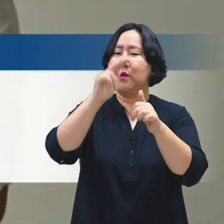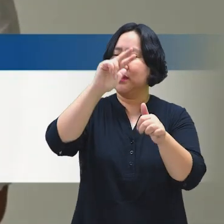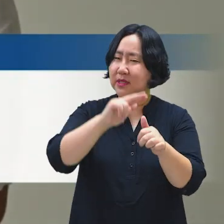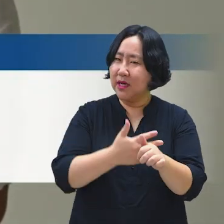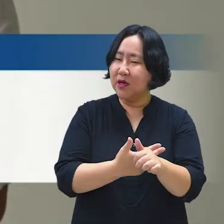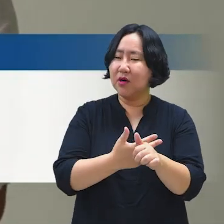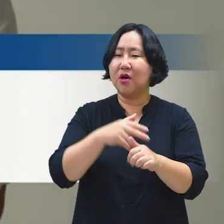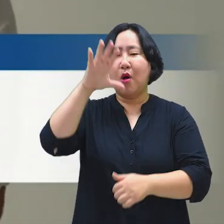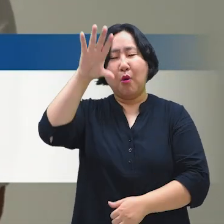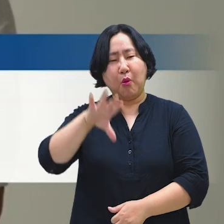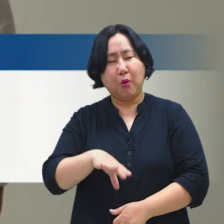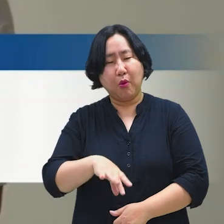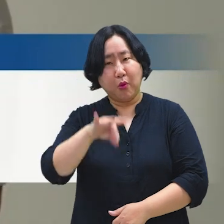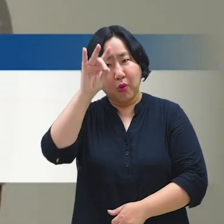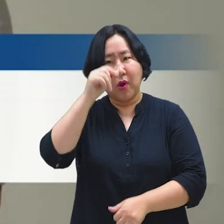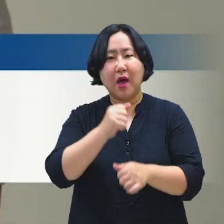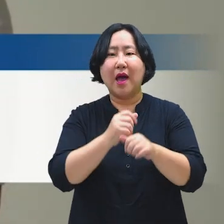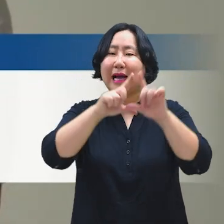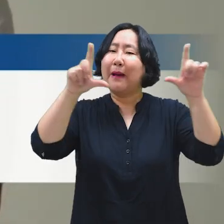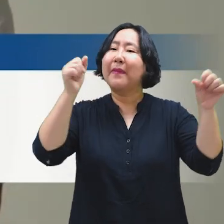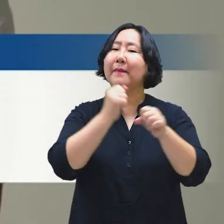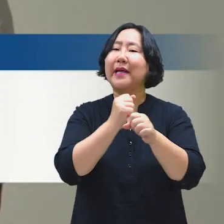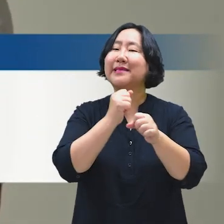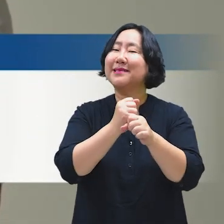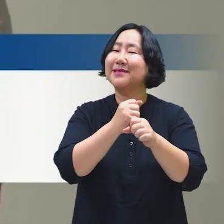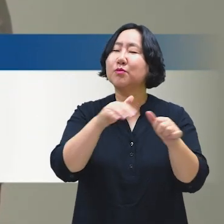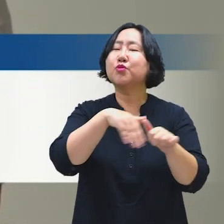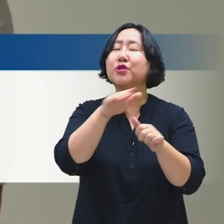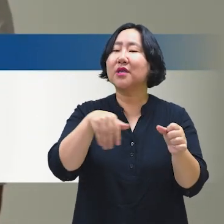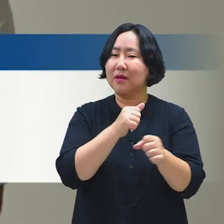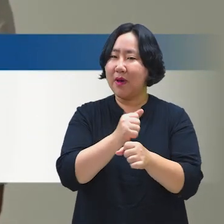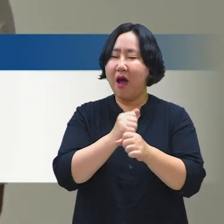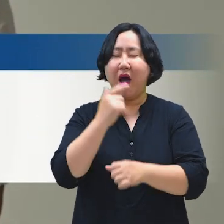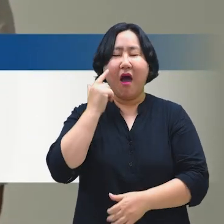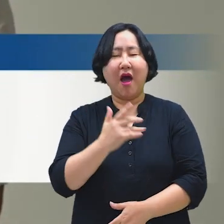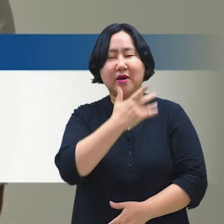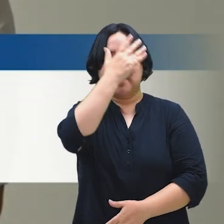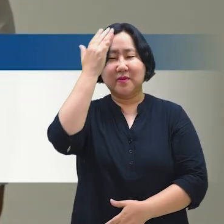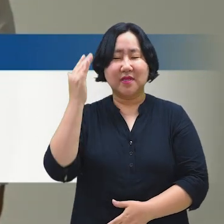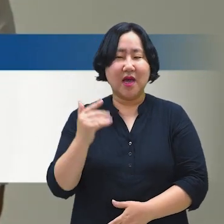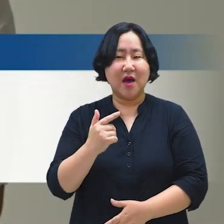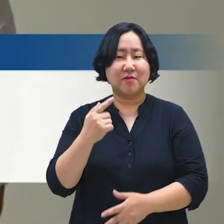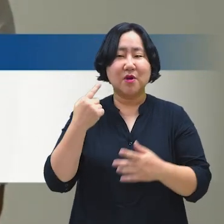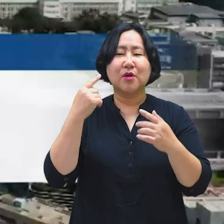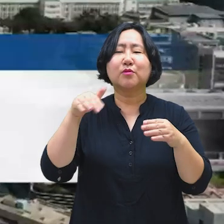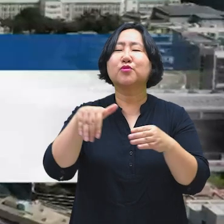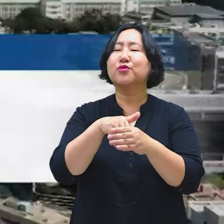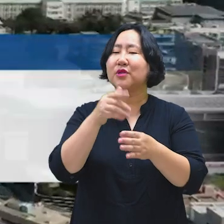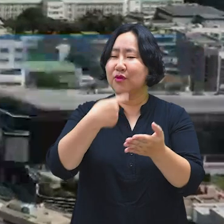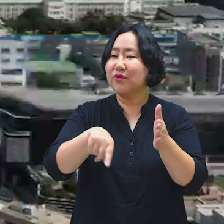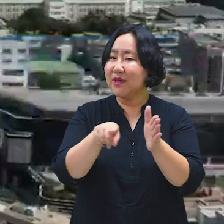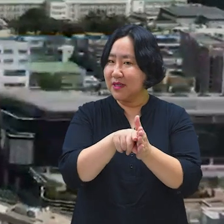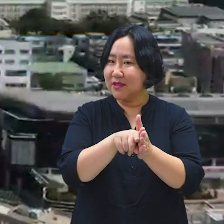조화롭게 간판을 설치하도록 유도하는 등 아름다운 광고문화 정착을 위해 추진하고 있는